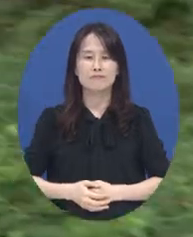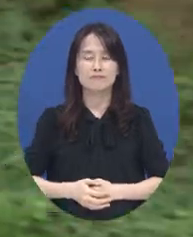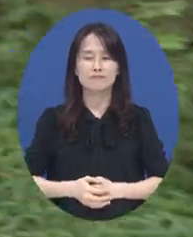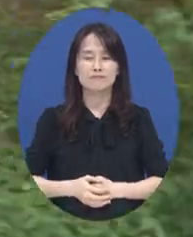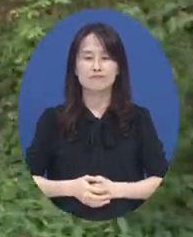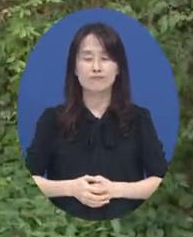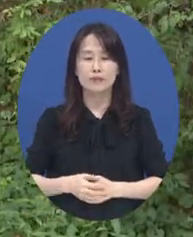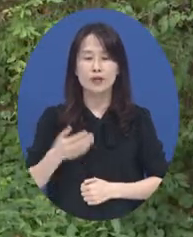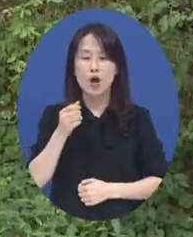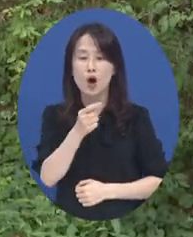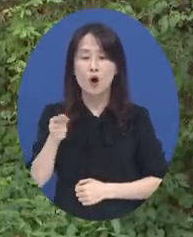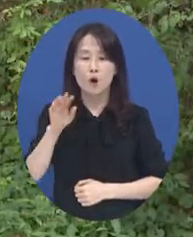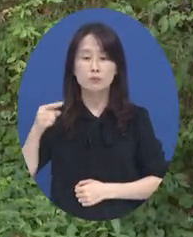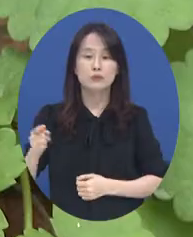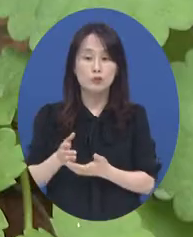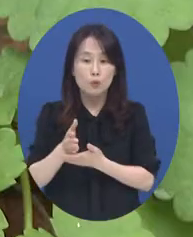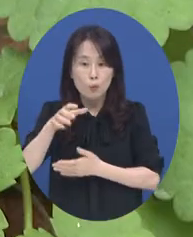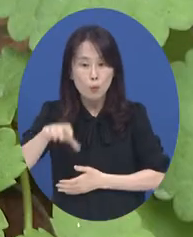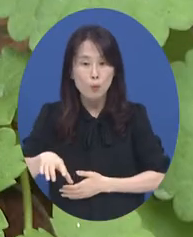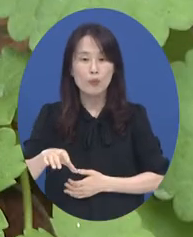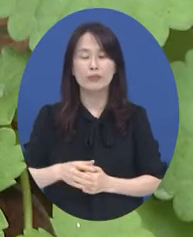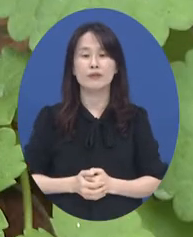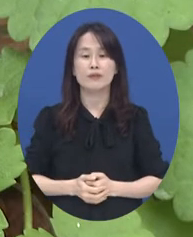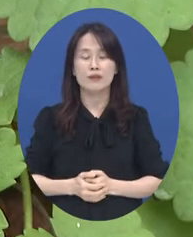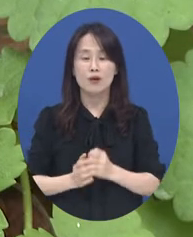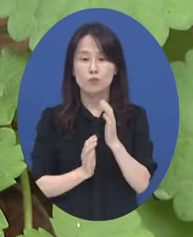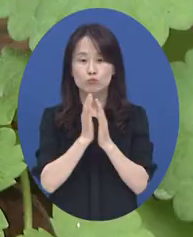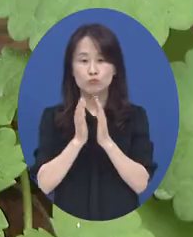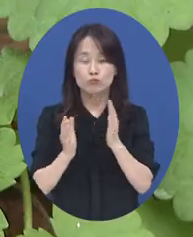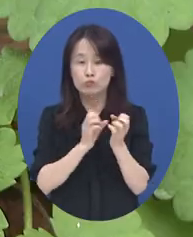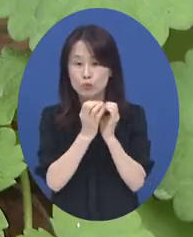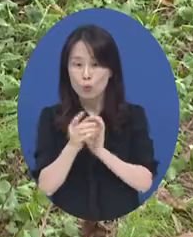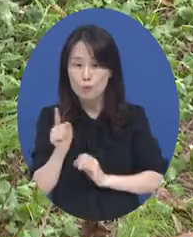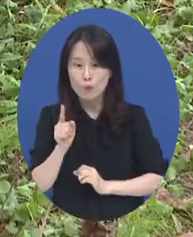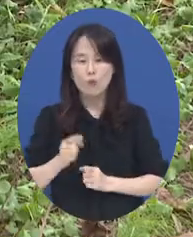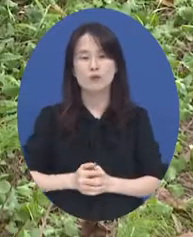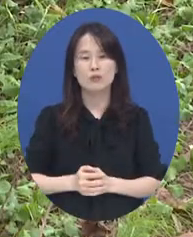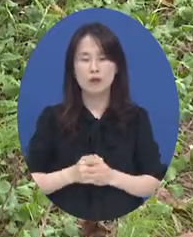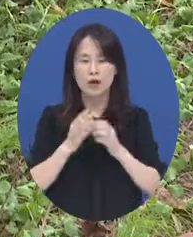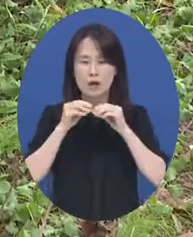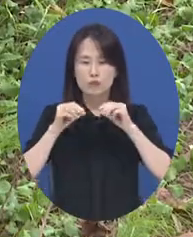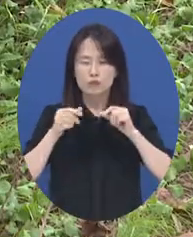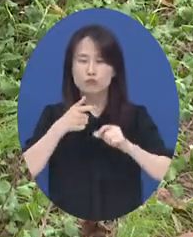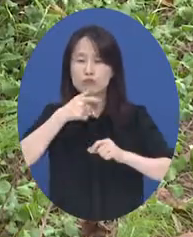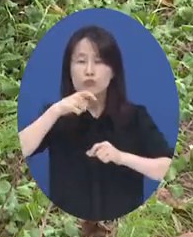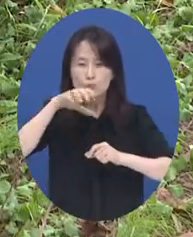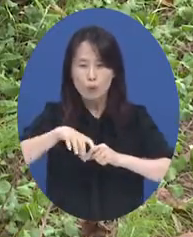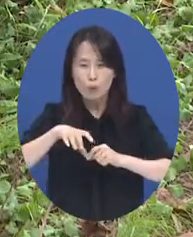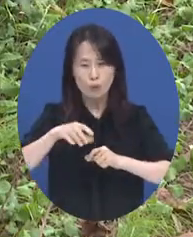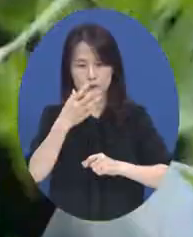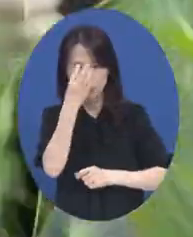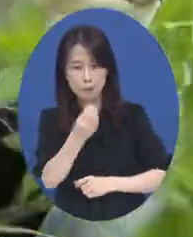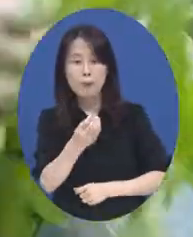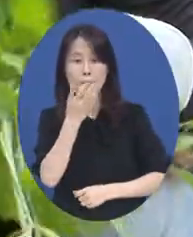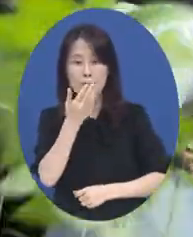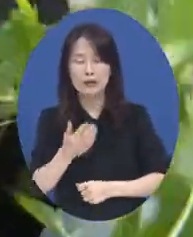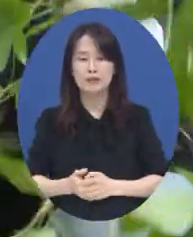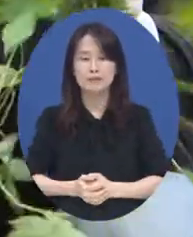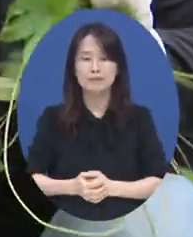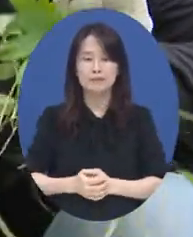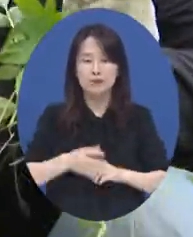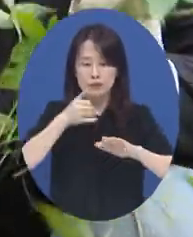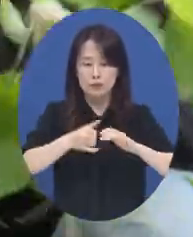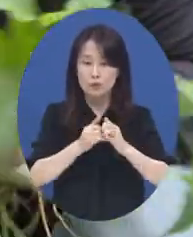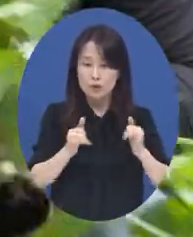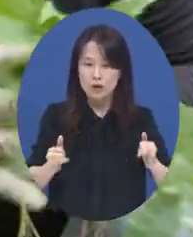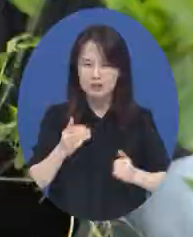꿀풀과로 허브 중 하나인 김병꽃풀. 경기도와 전남, 경남 등 습기가 있는 땅에선 흔하게 볼수 있습니다. 우리 농가에서는